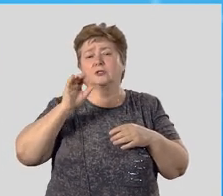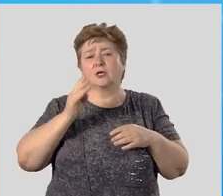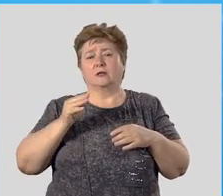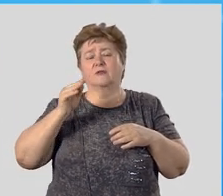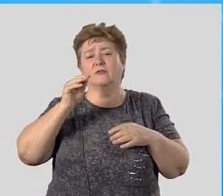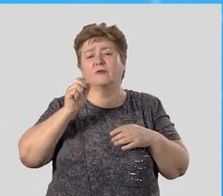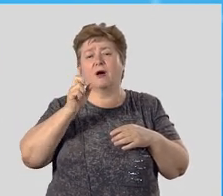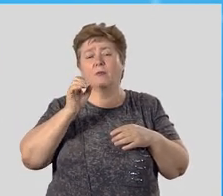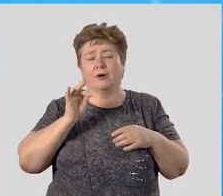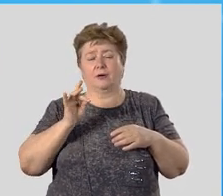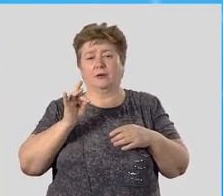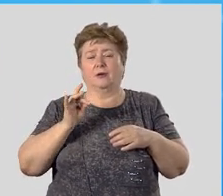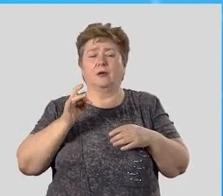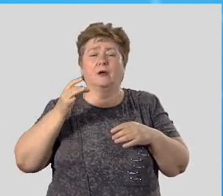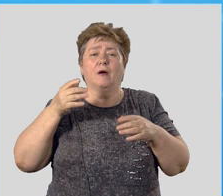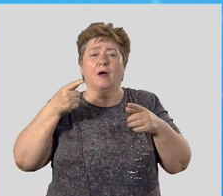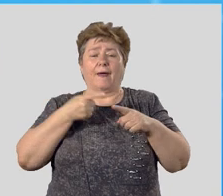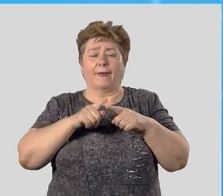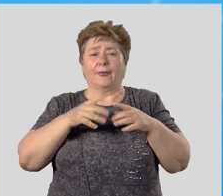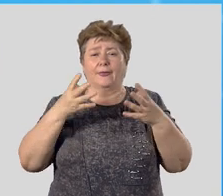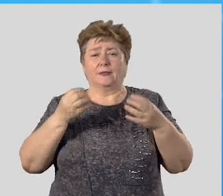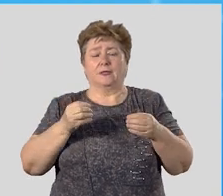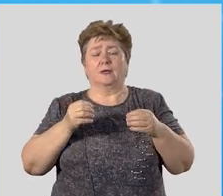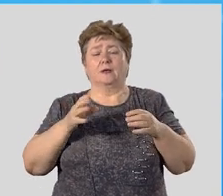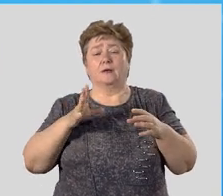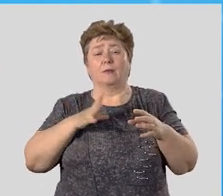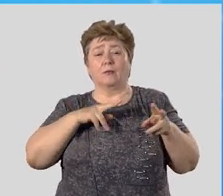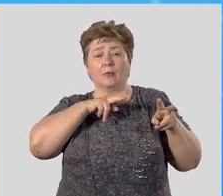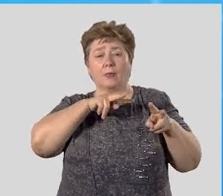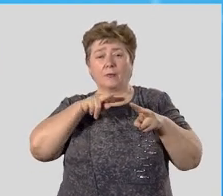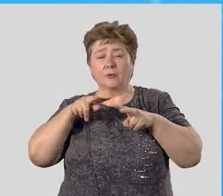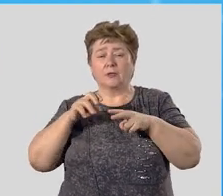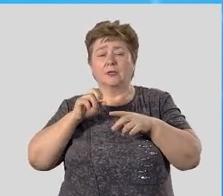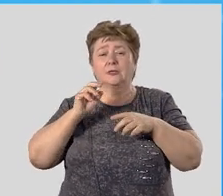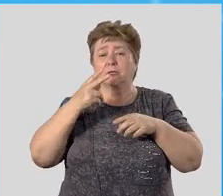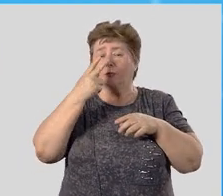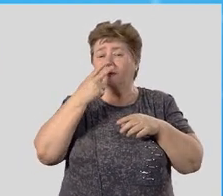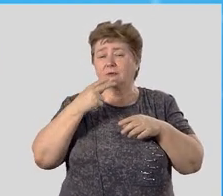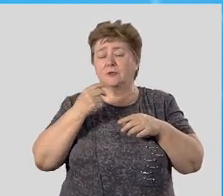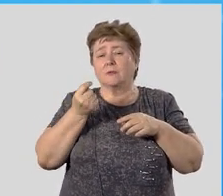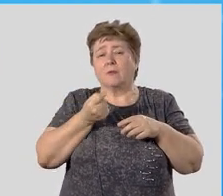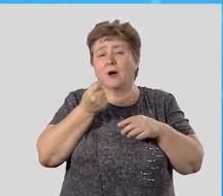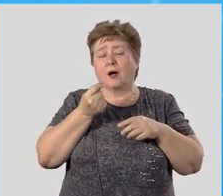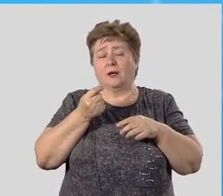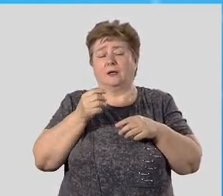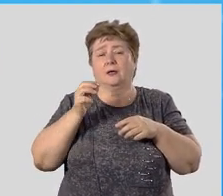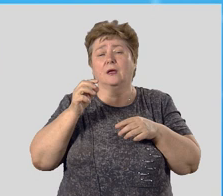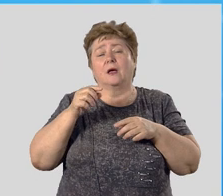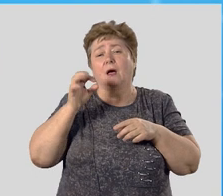Анри Фабр. В тот день он наблюдал за повадками маленькой